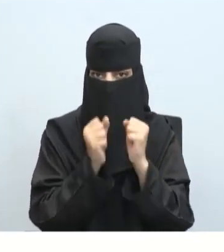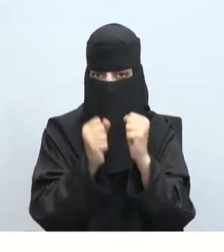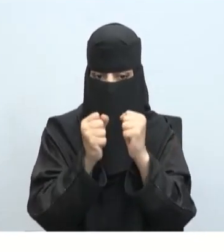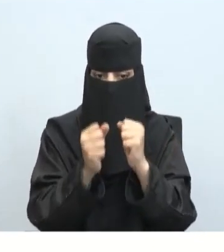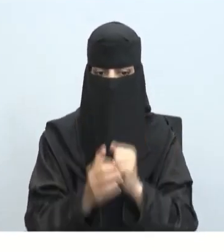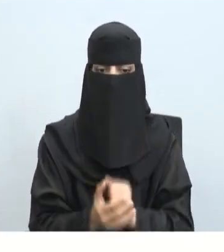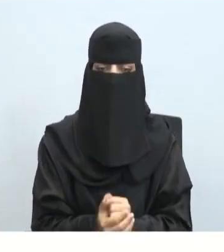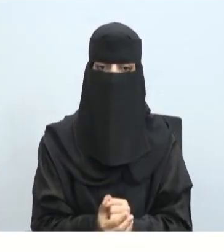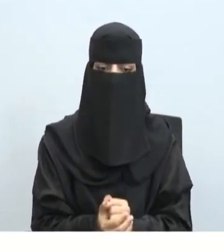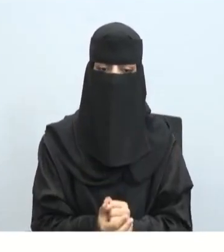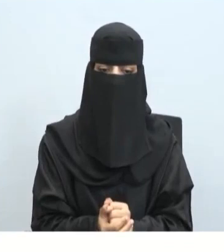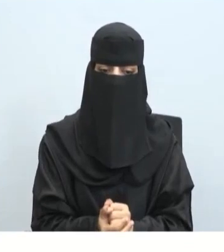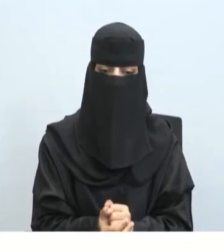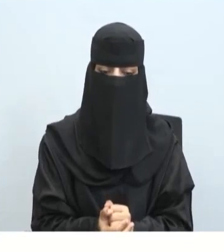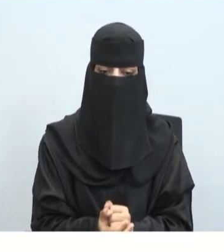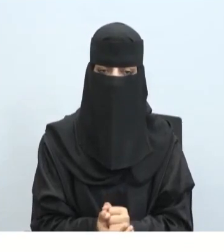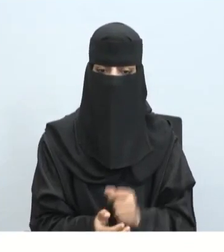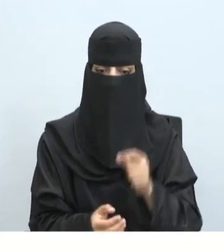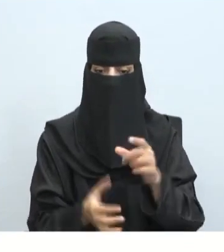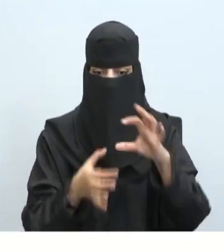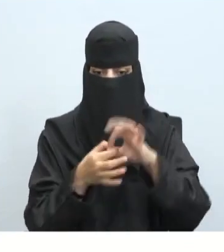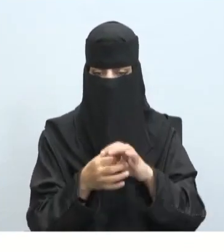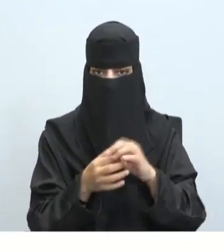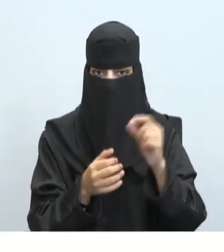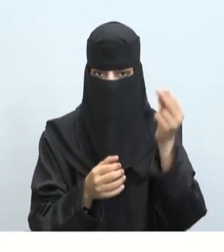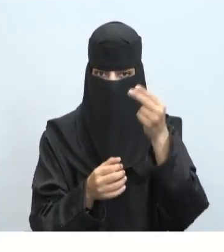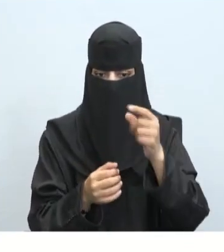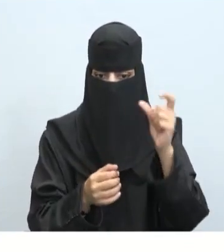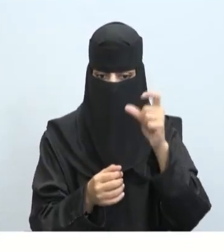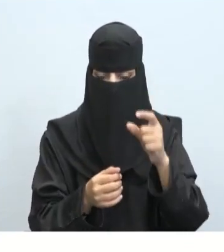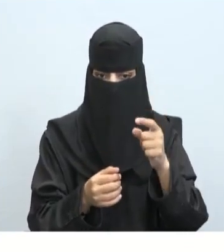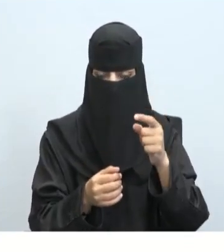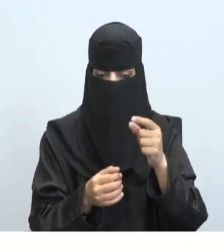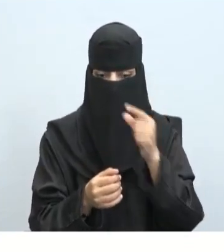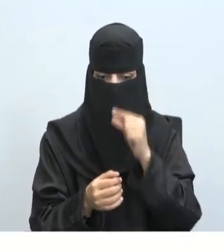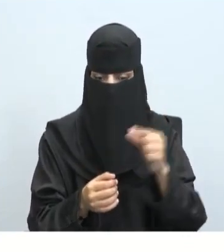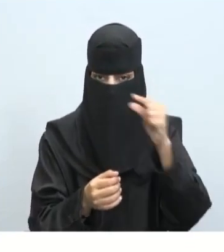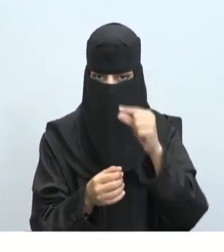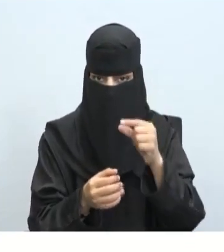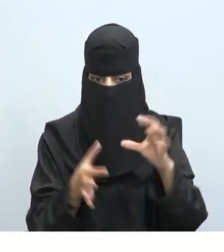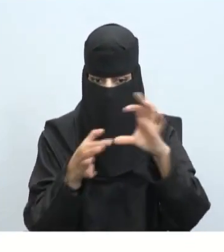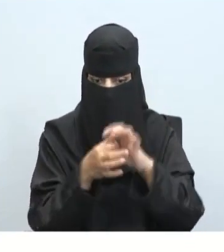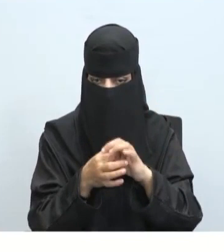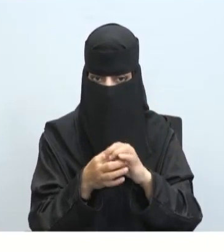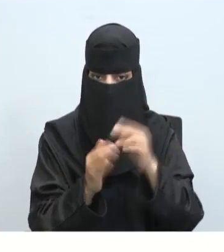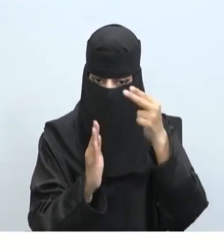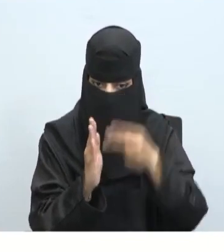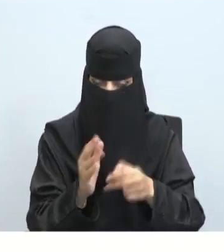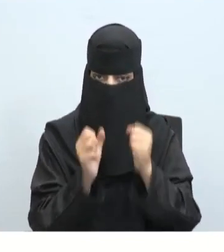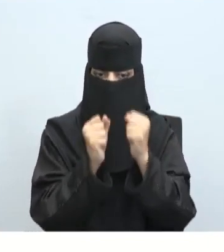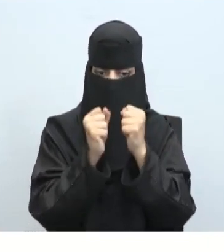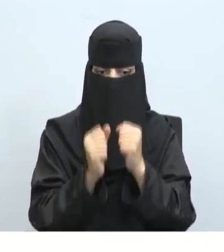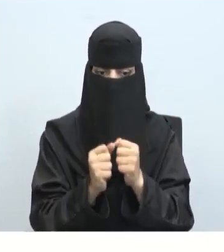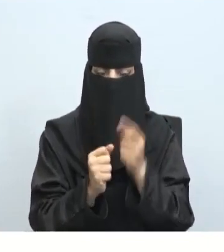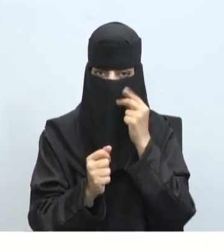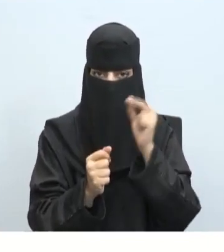وثيقا ارتبط الفن الاسلامي بالدين ارتباطا وثيقا حيث